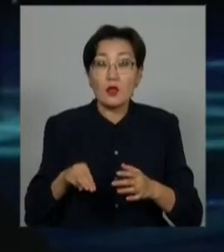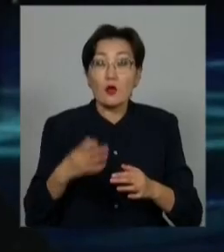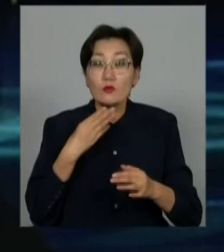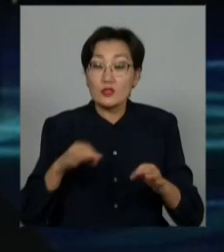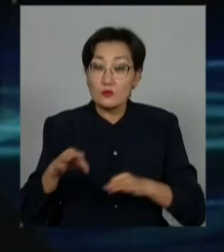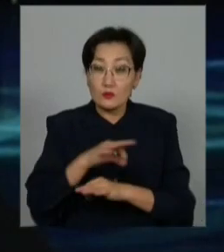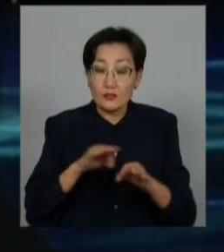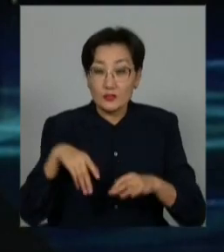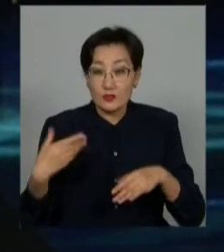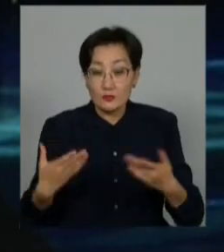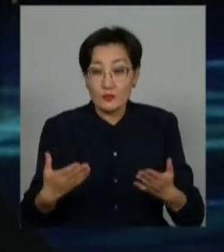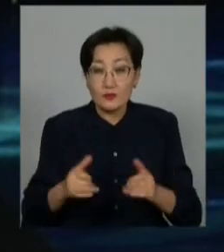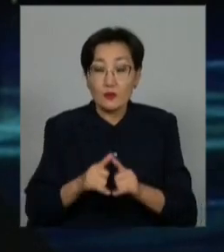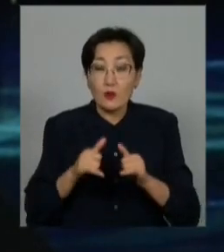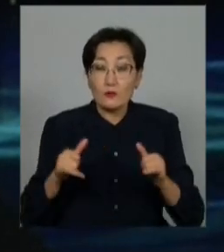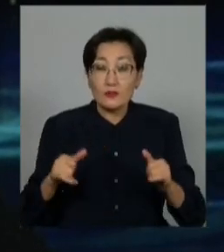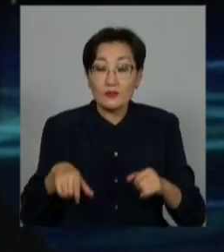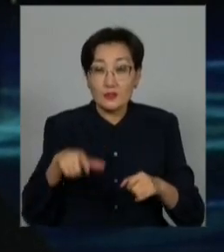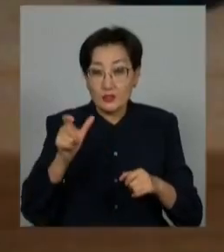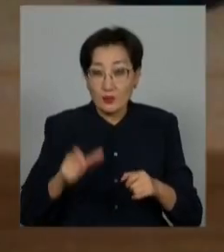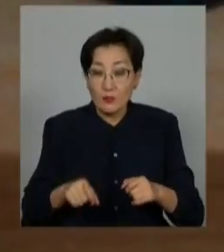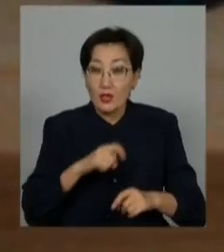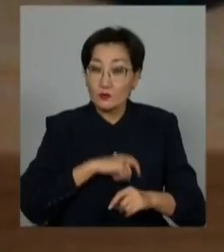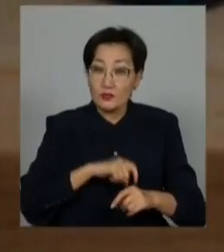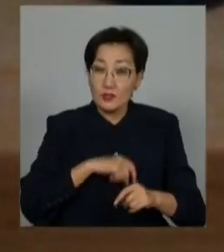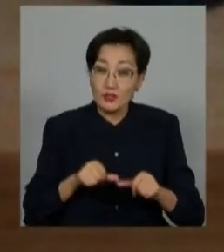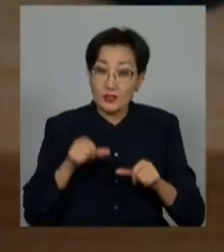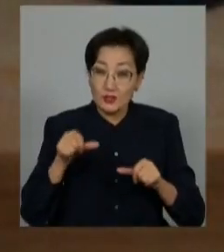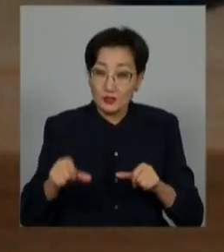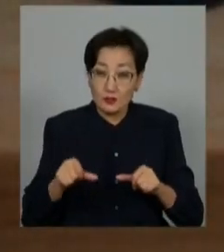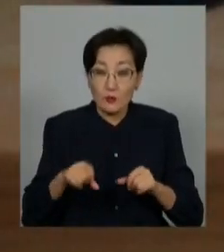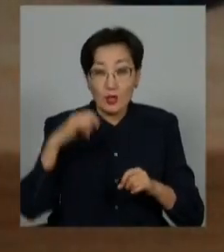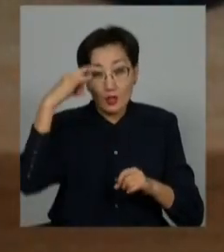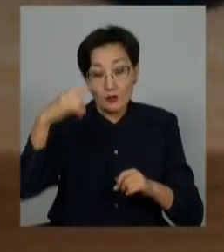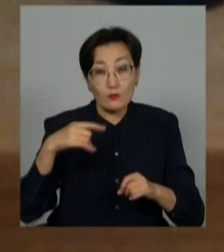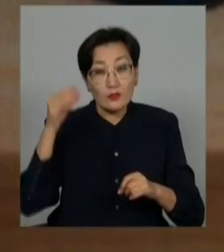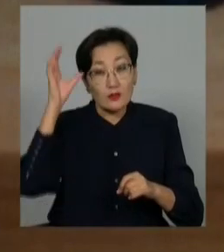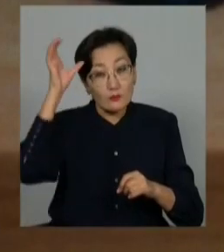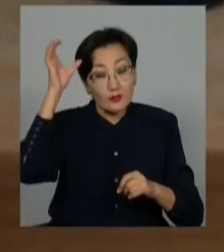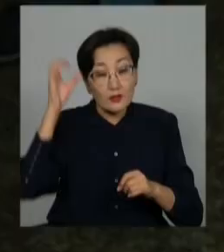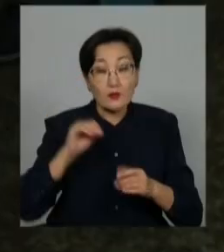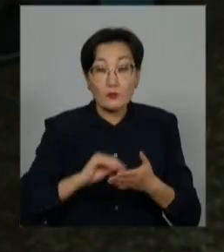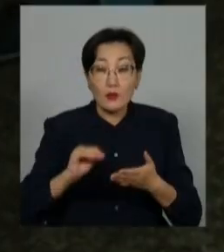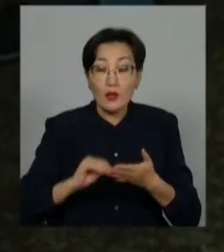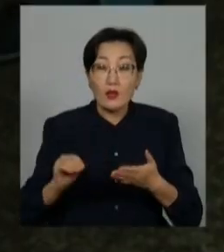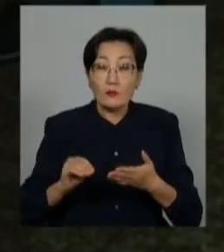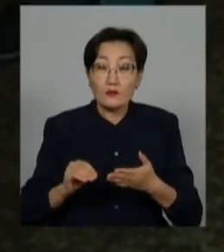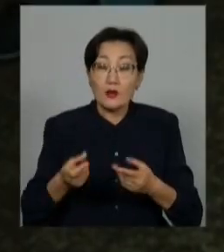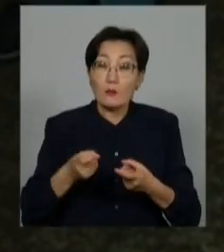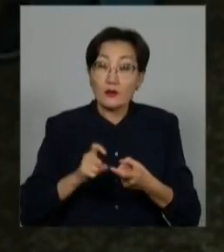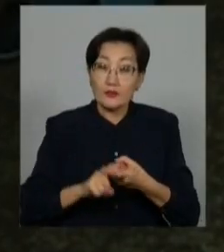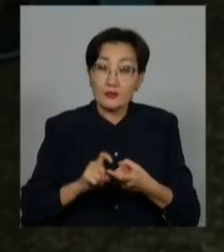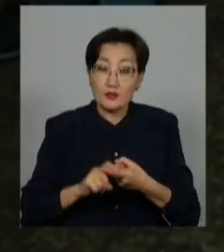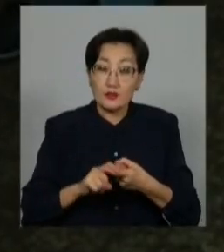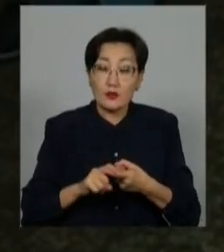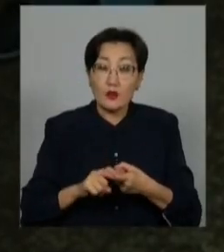авторлық жобасы жан-жақты жетілген идеалды адамның қасиеттері мен ерекшеліктерін қазақтың ойшылдары айтқан түйінді пайымен